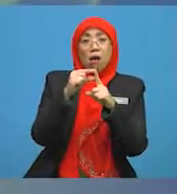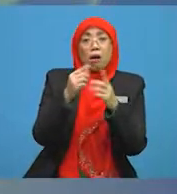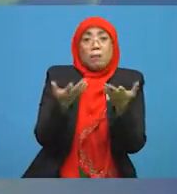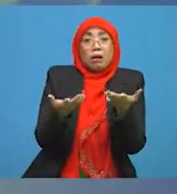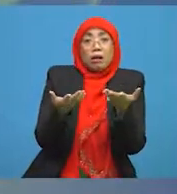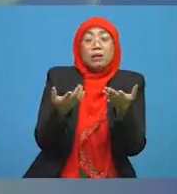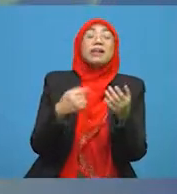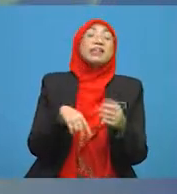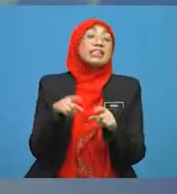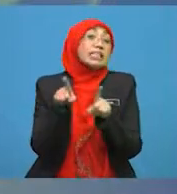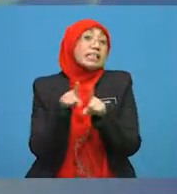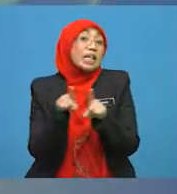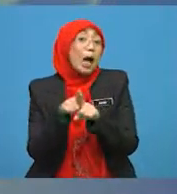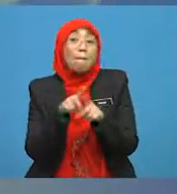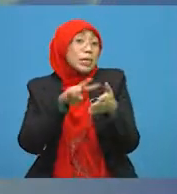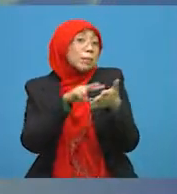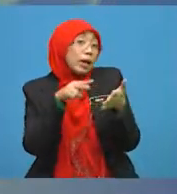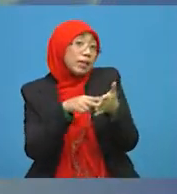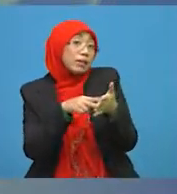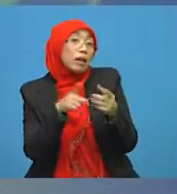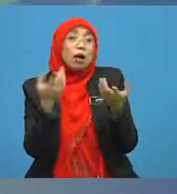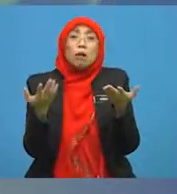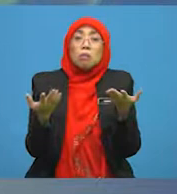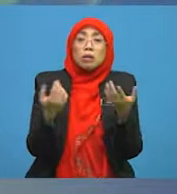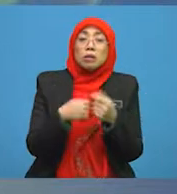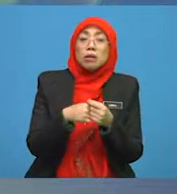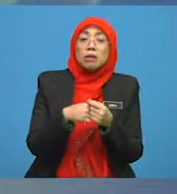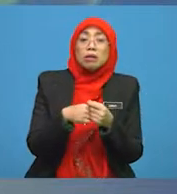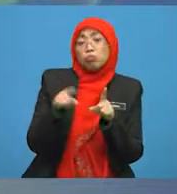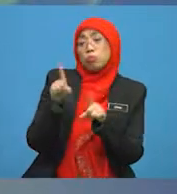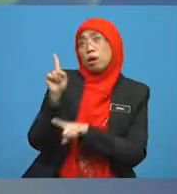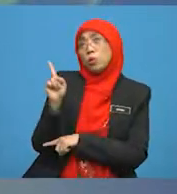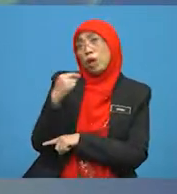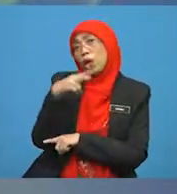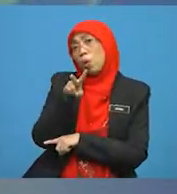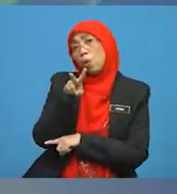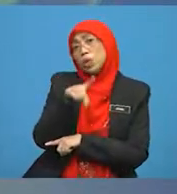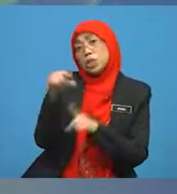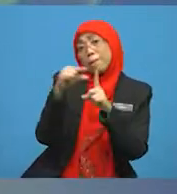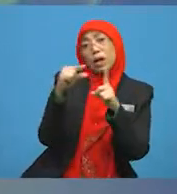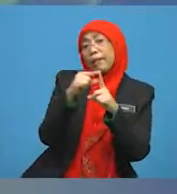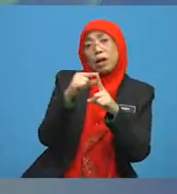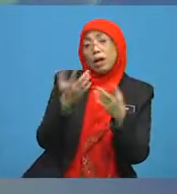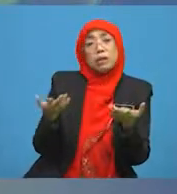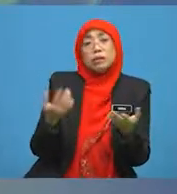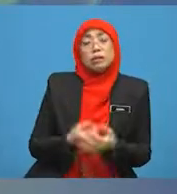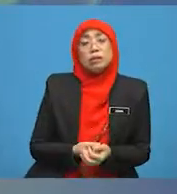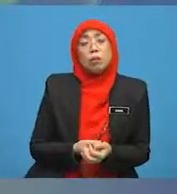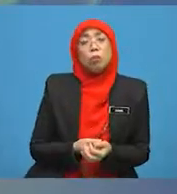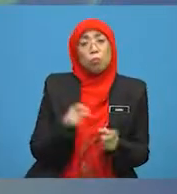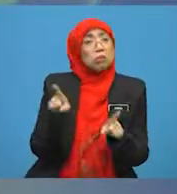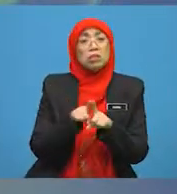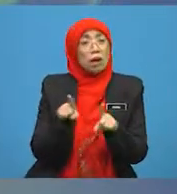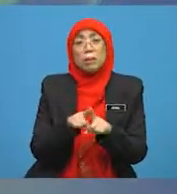sama atau hampir sama dengan perkataan atau frasa yang lain. Hubungan makna antara